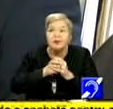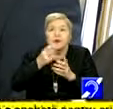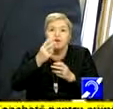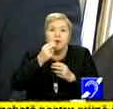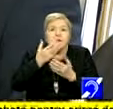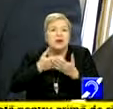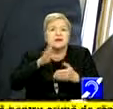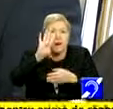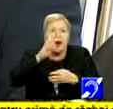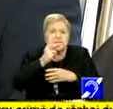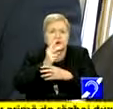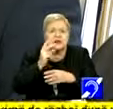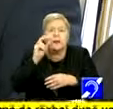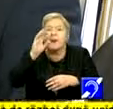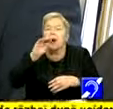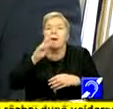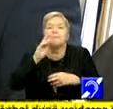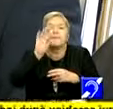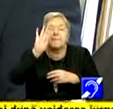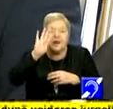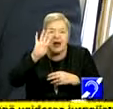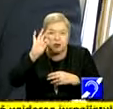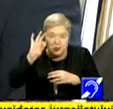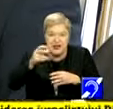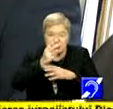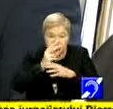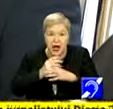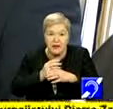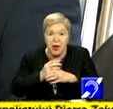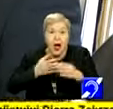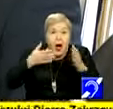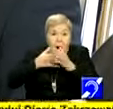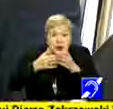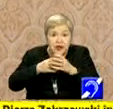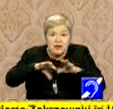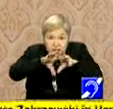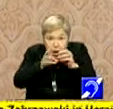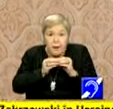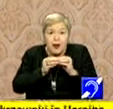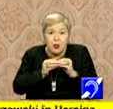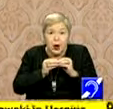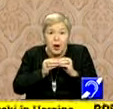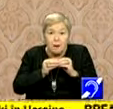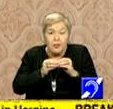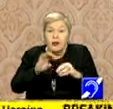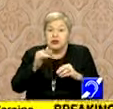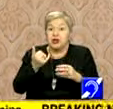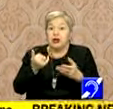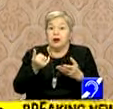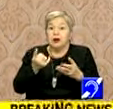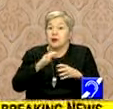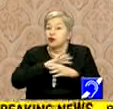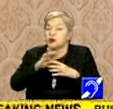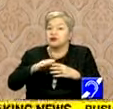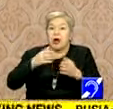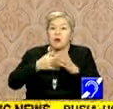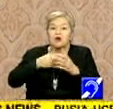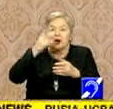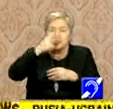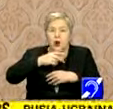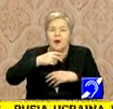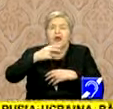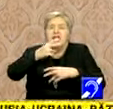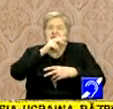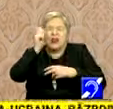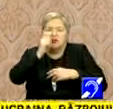au intervenit în mod unitar și au fost de acord ca Tribunalul Internațional